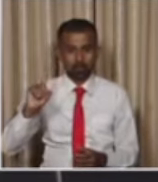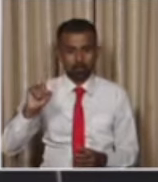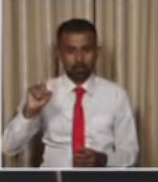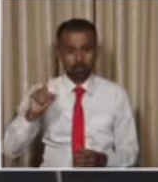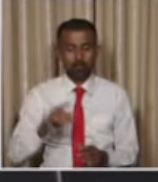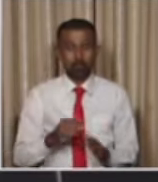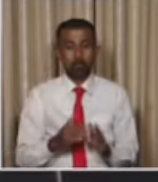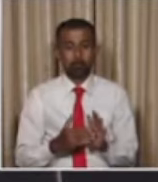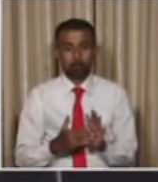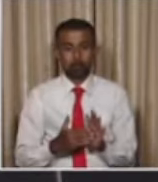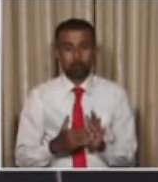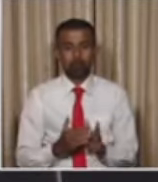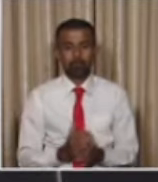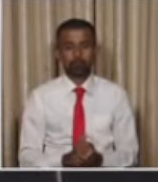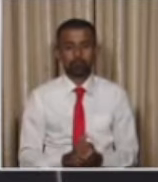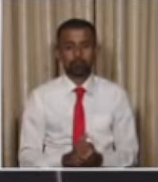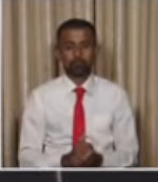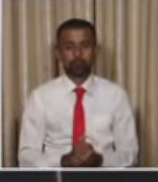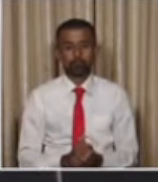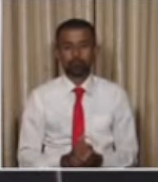එතකොට ඒකත් ඇවිල්ලා